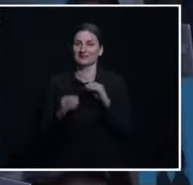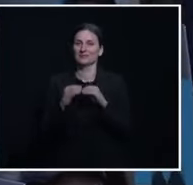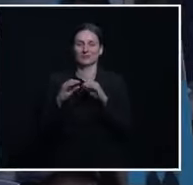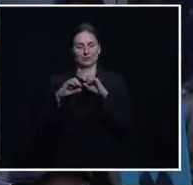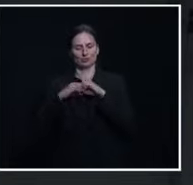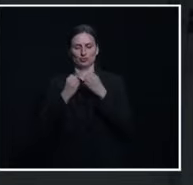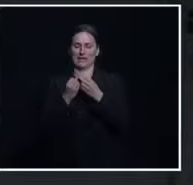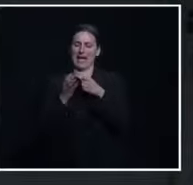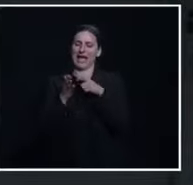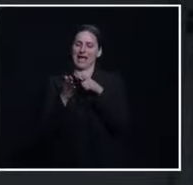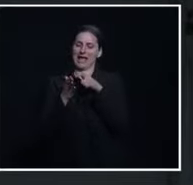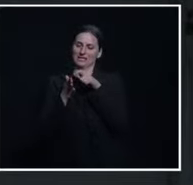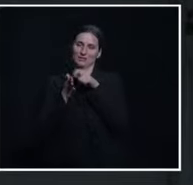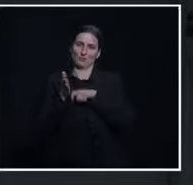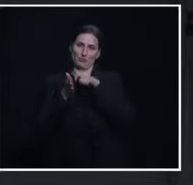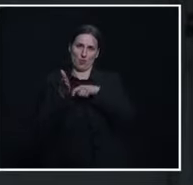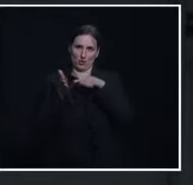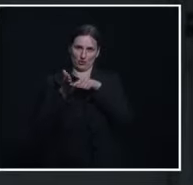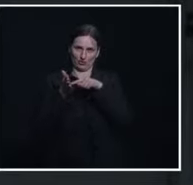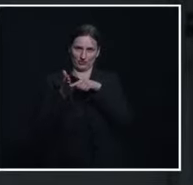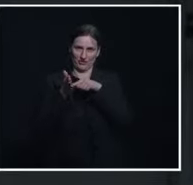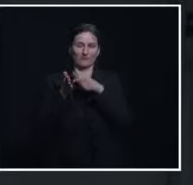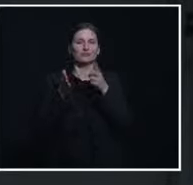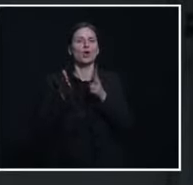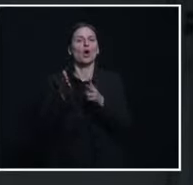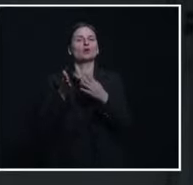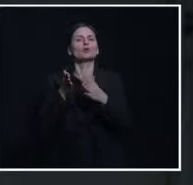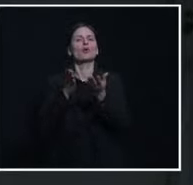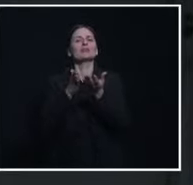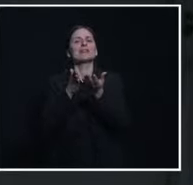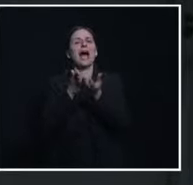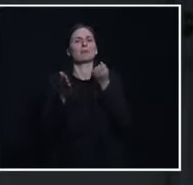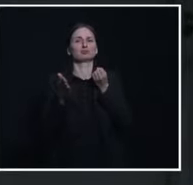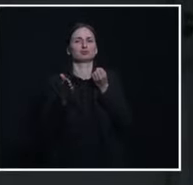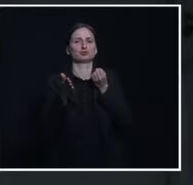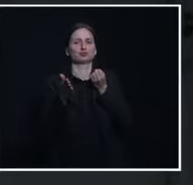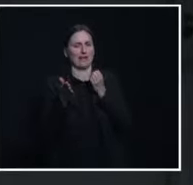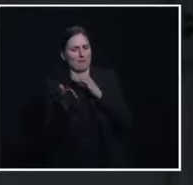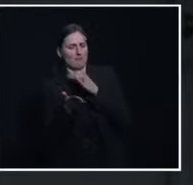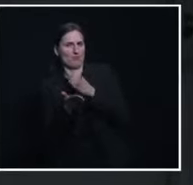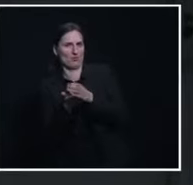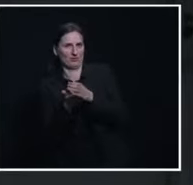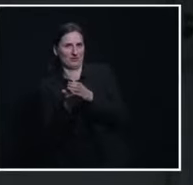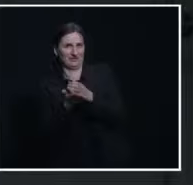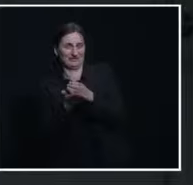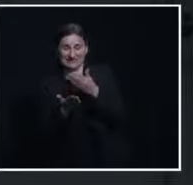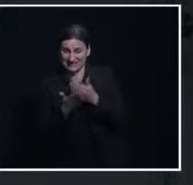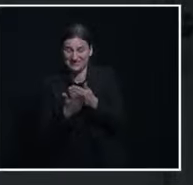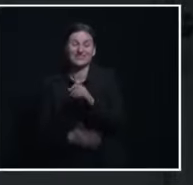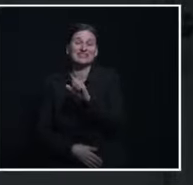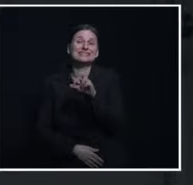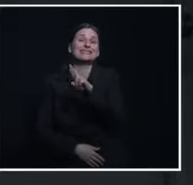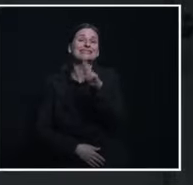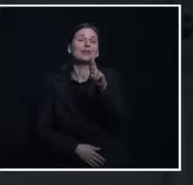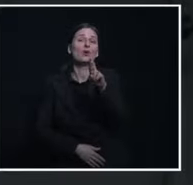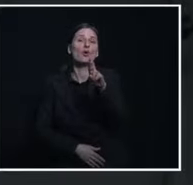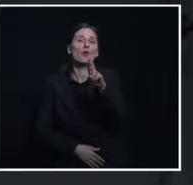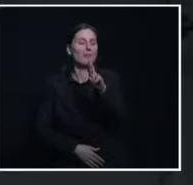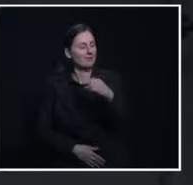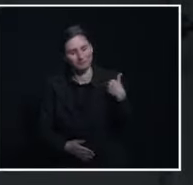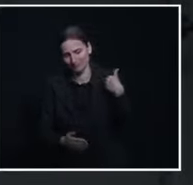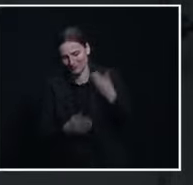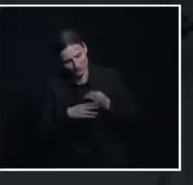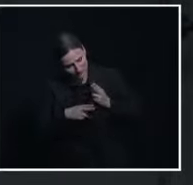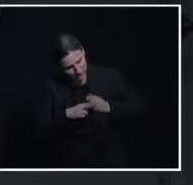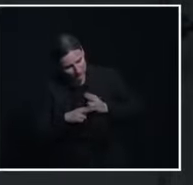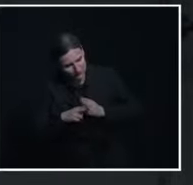Staatsbürgerschaft immer noch durch die Abstammung ersetzt wird, werden Sinti und Roma